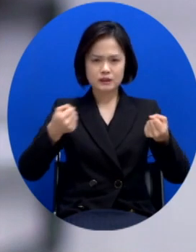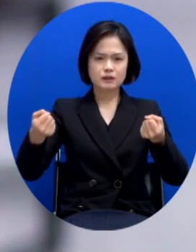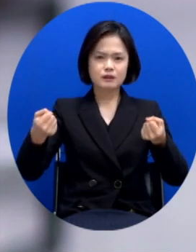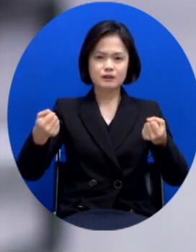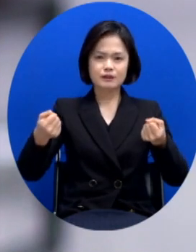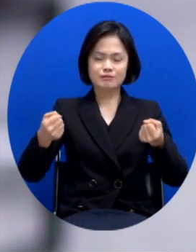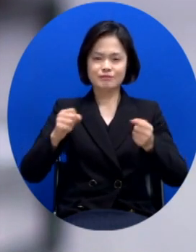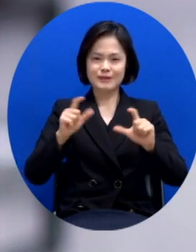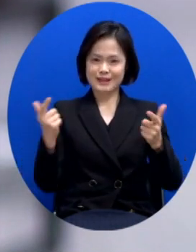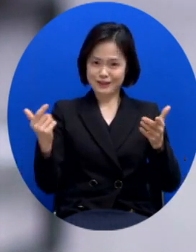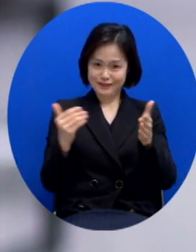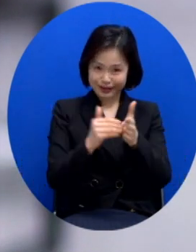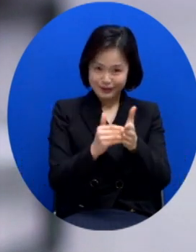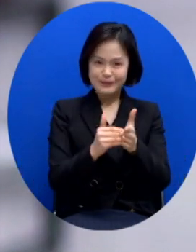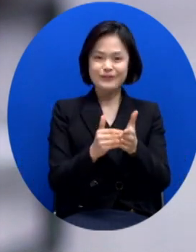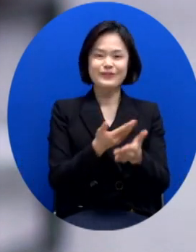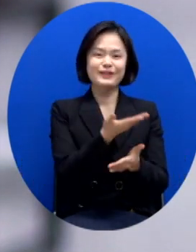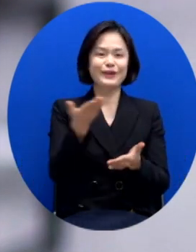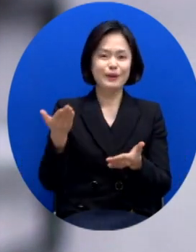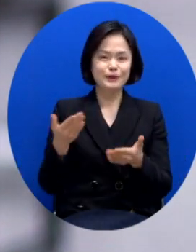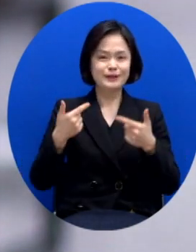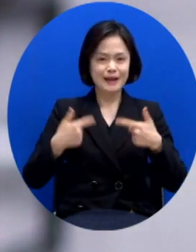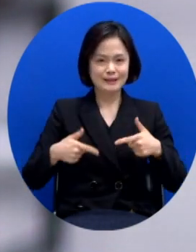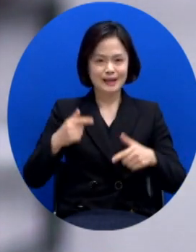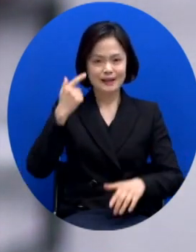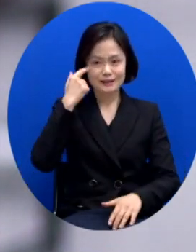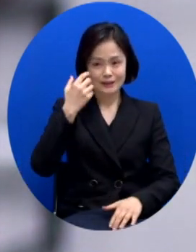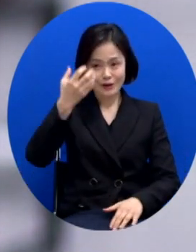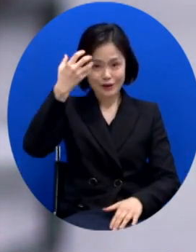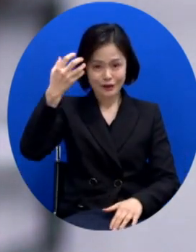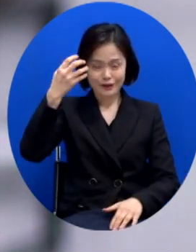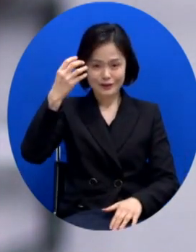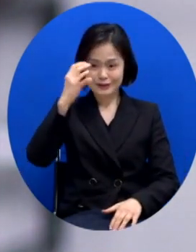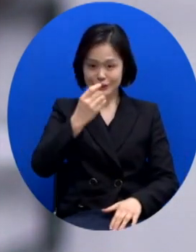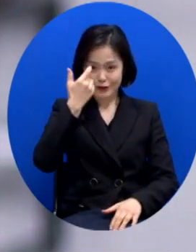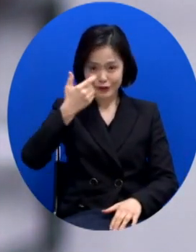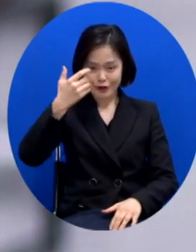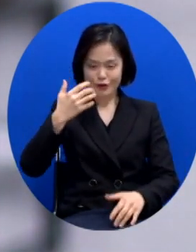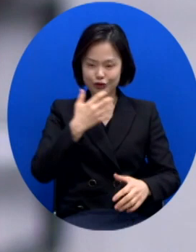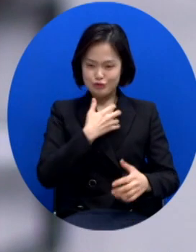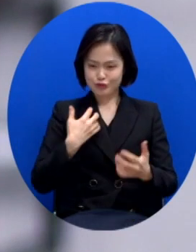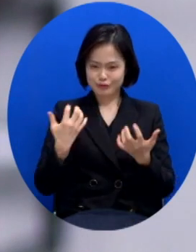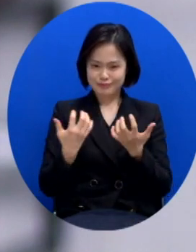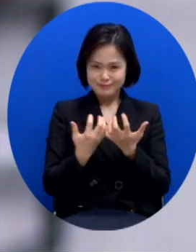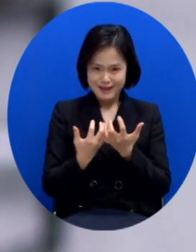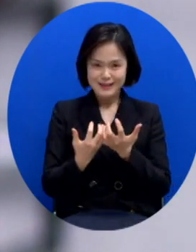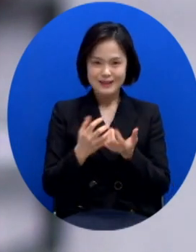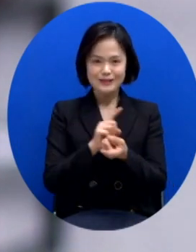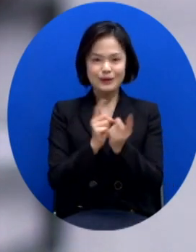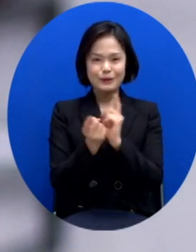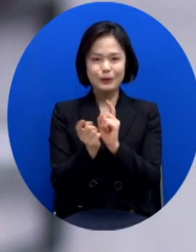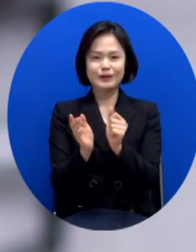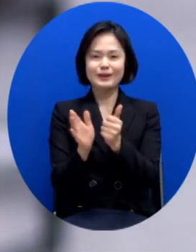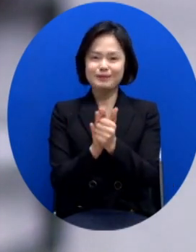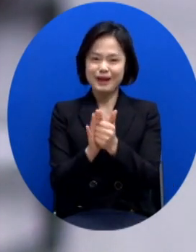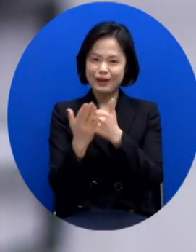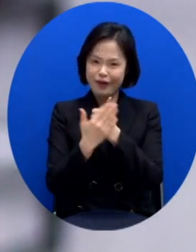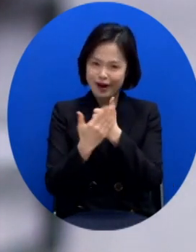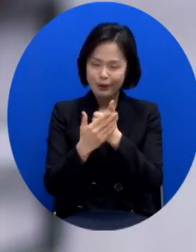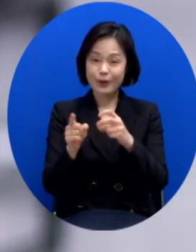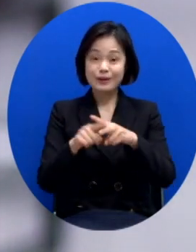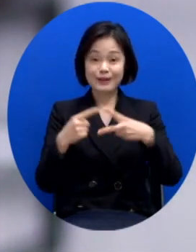성령 충만하여 부드러운 마음으로 서로를 이해하고 배려할 때 우리 사회는